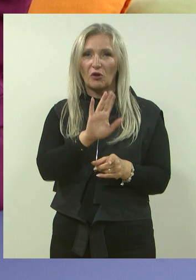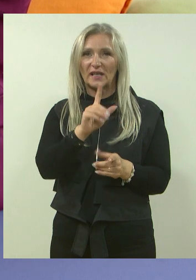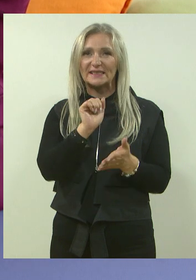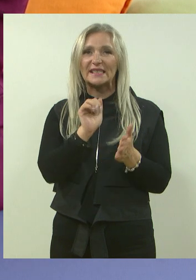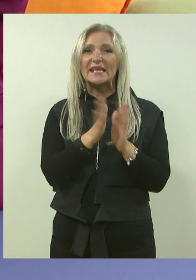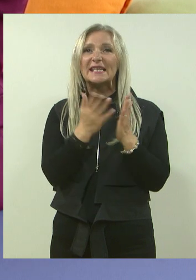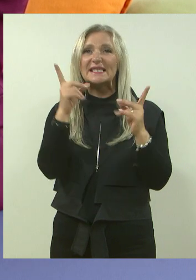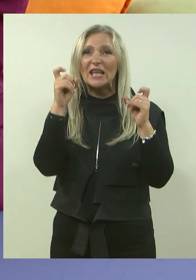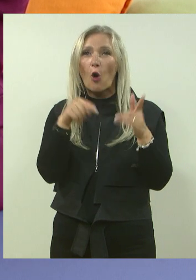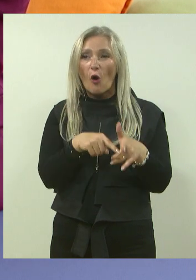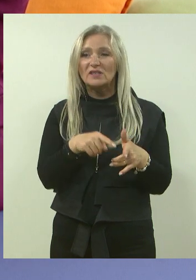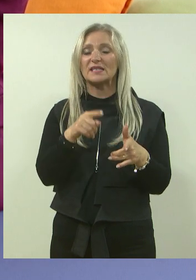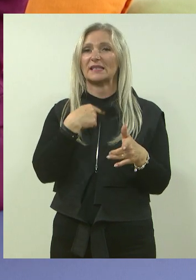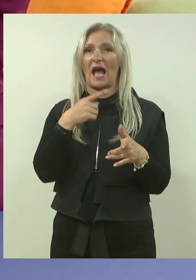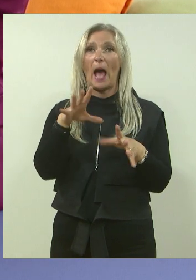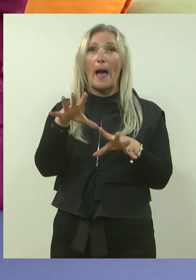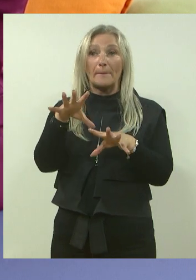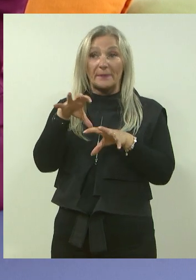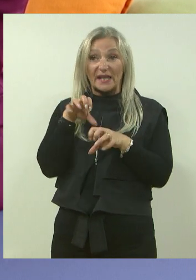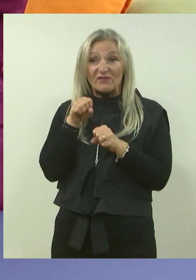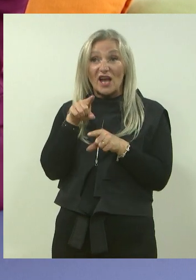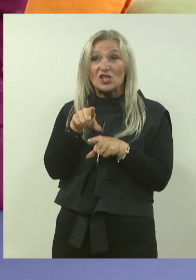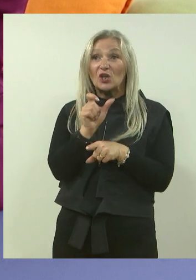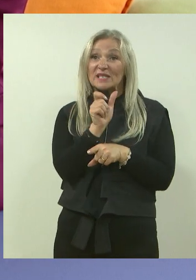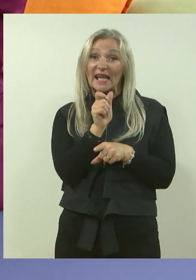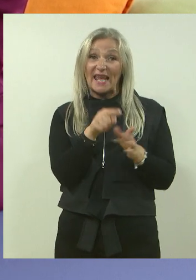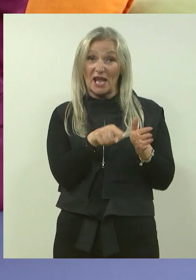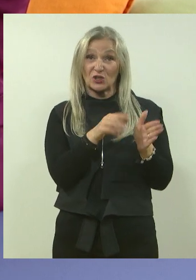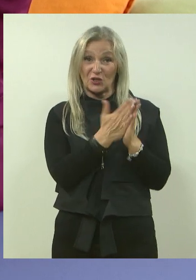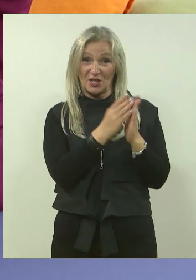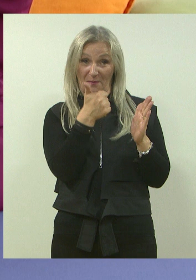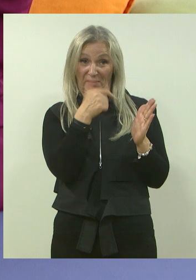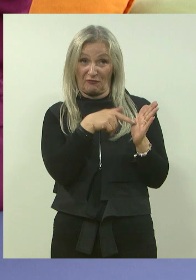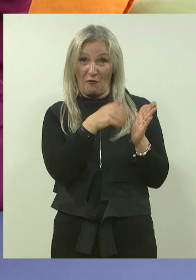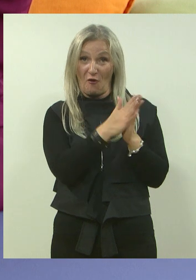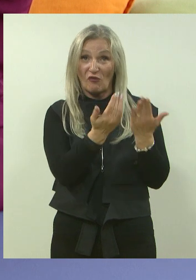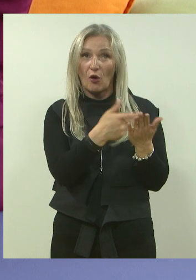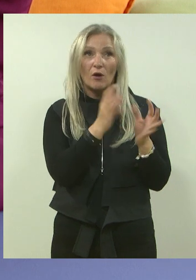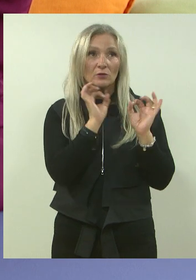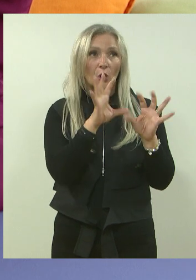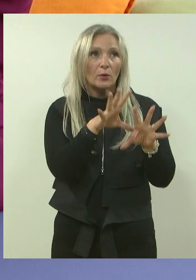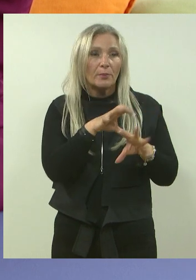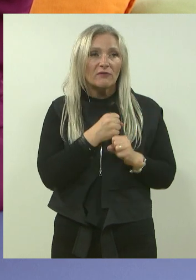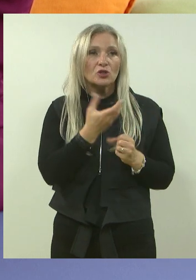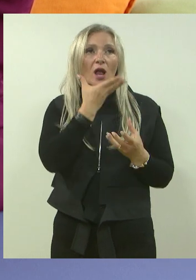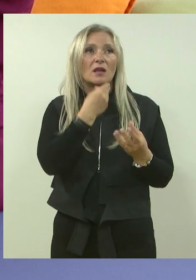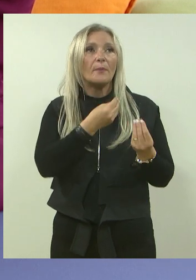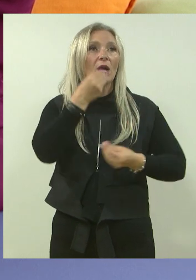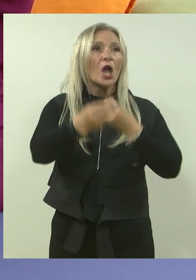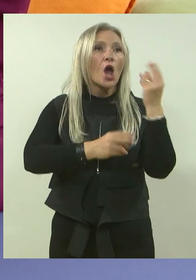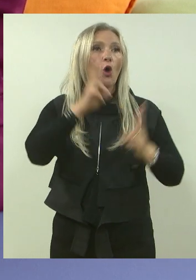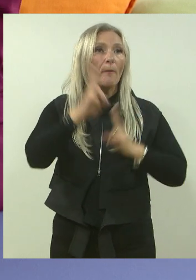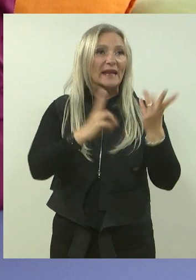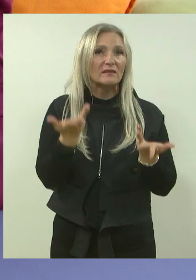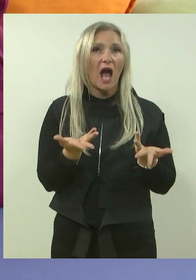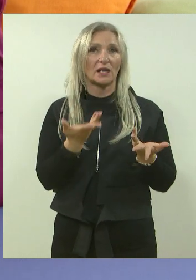tih slikovnica, da prihvaćenost rječnika nije bila tako dobra. I stvarno sam dobila lijepe komentare,